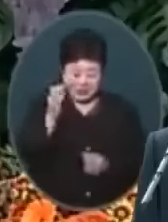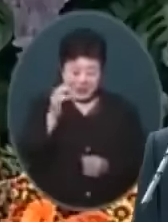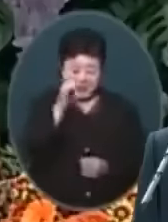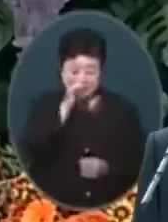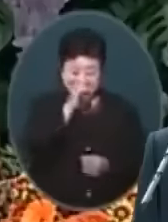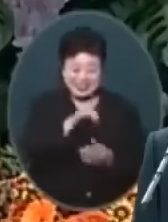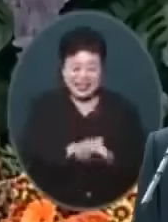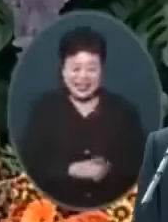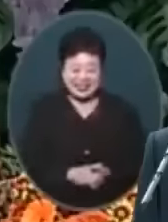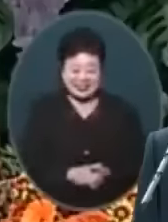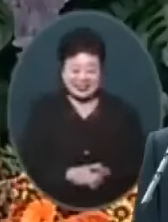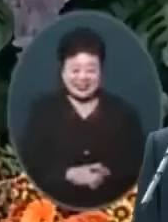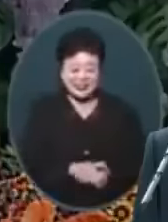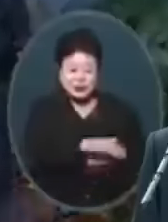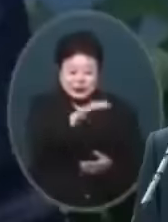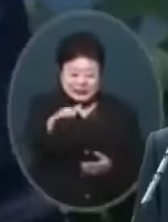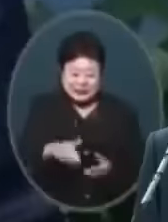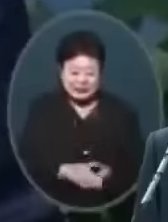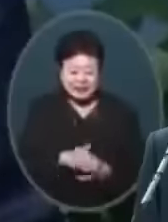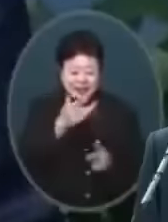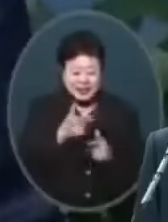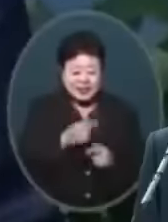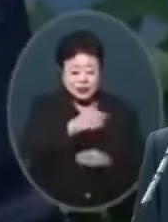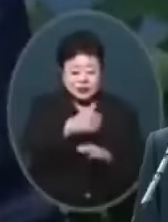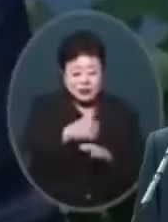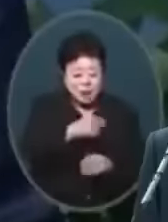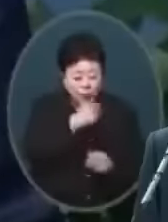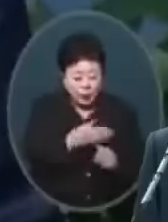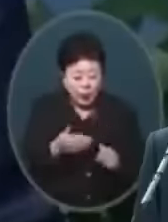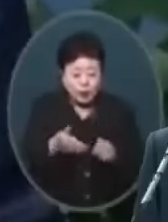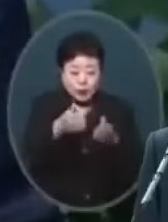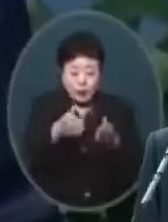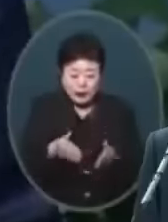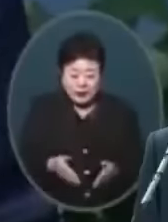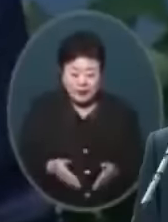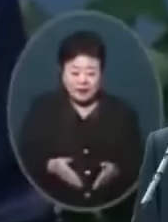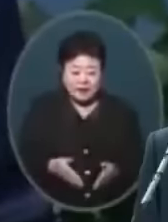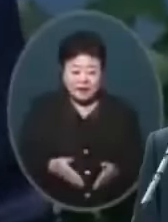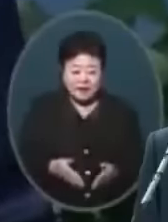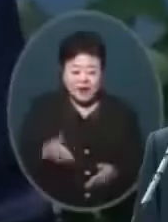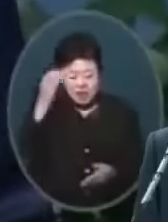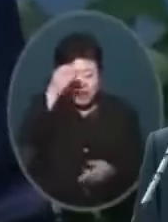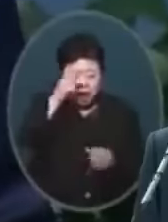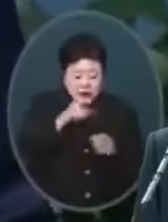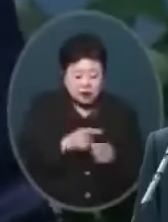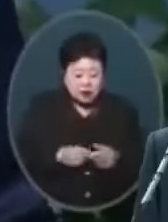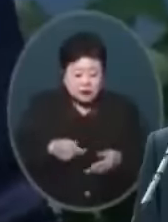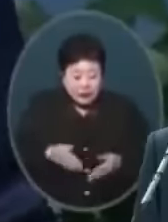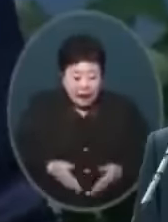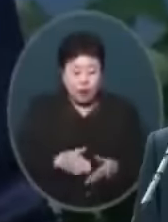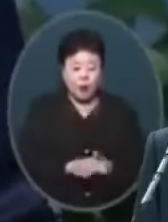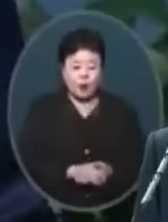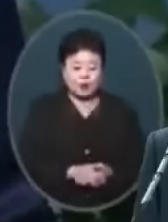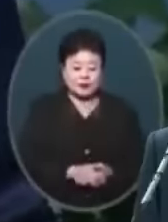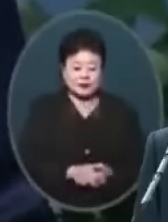것입니다. 우리는 예수 그리스도의 보혈로 말미암아 영적으로 거듭나고